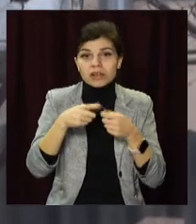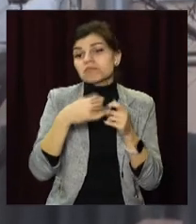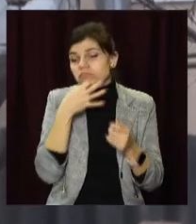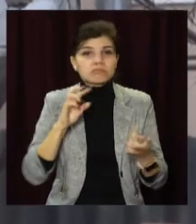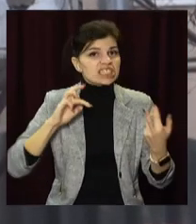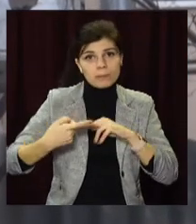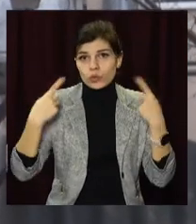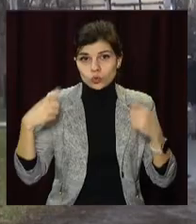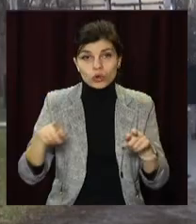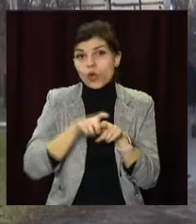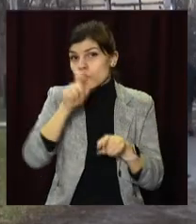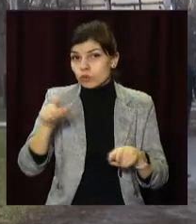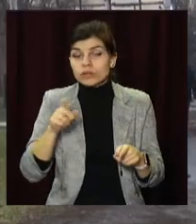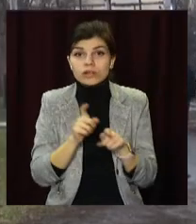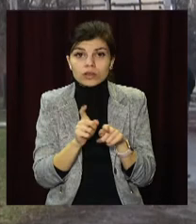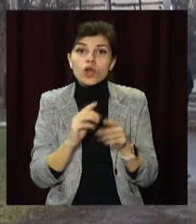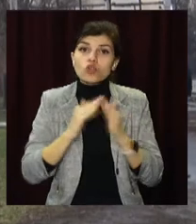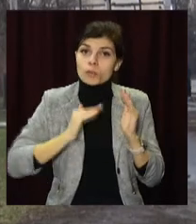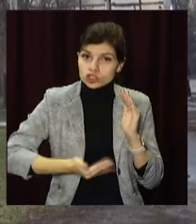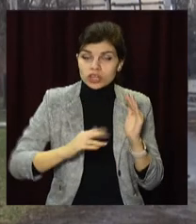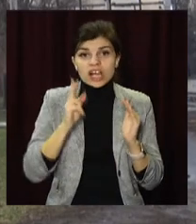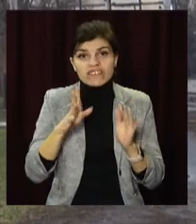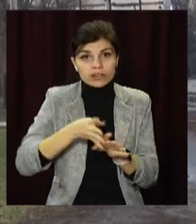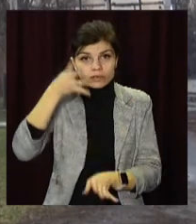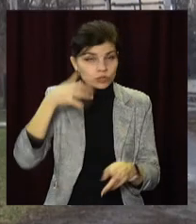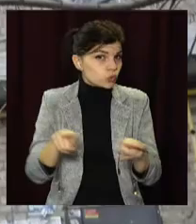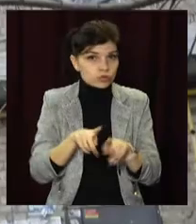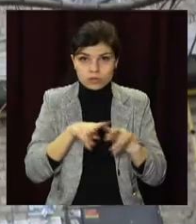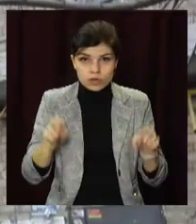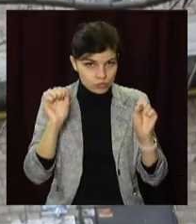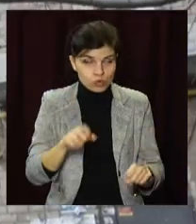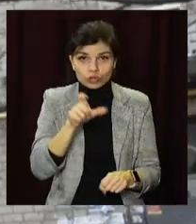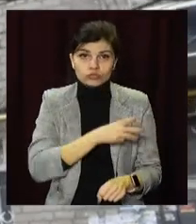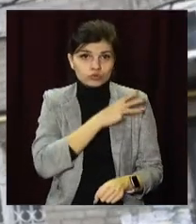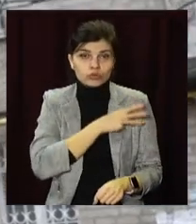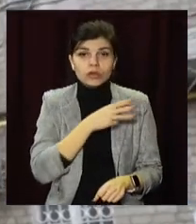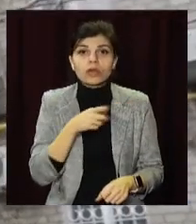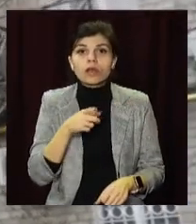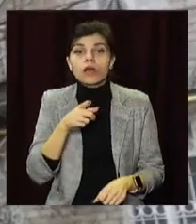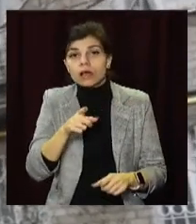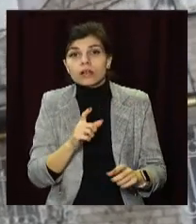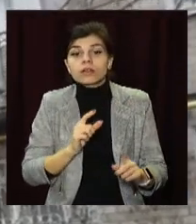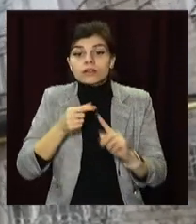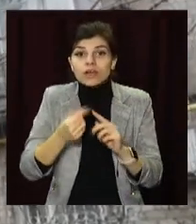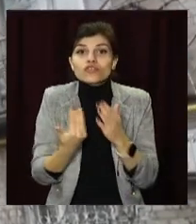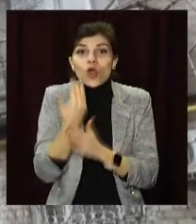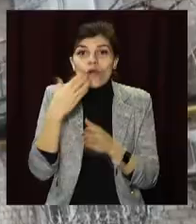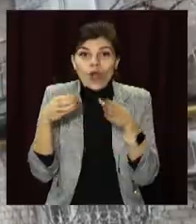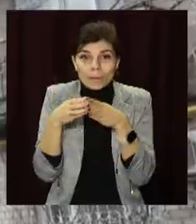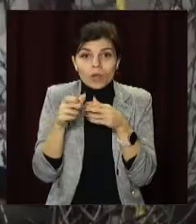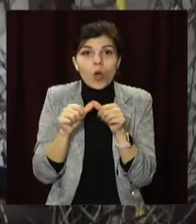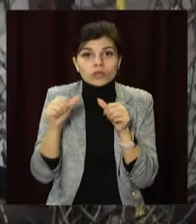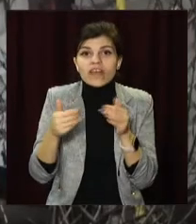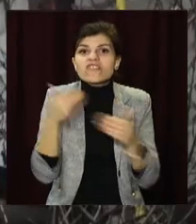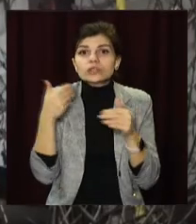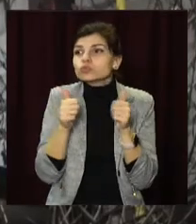приватних будинків, так і мешканці багатоповерхівок. Останні мають змогу приєднатися до нової компанії окремо від сусідів. Якщо боргів немає,